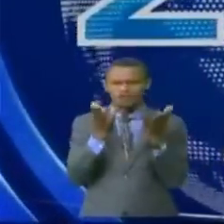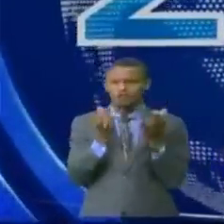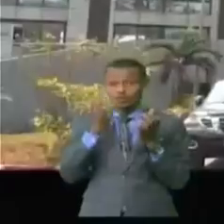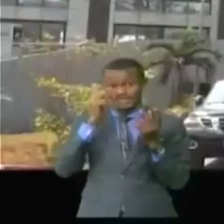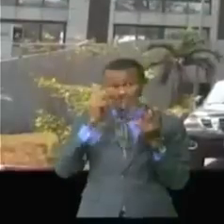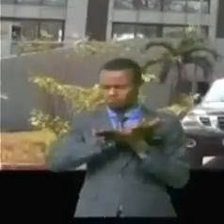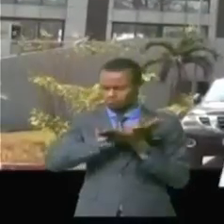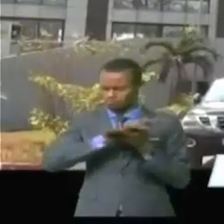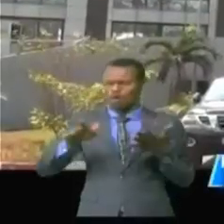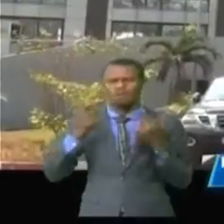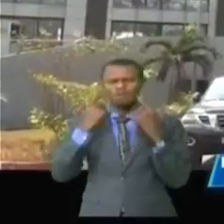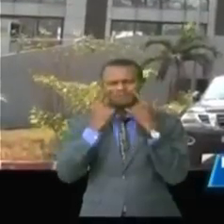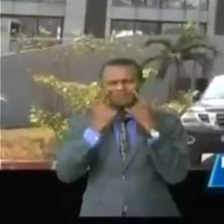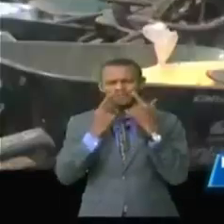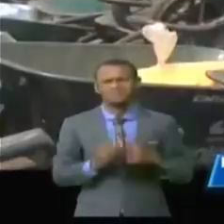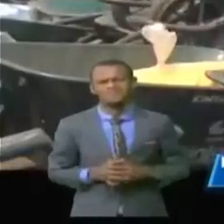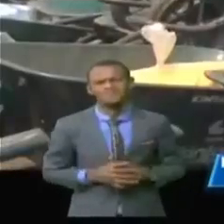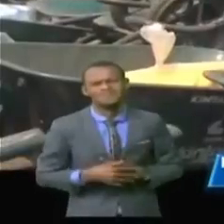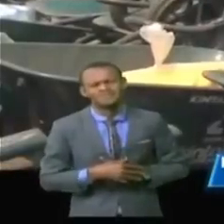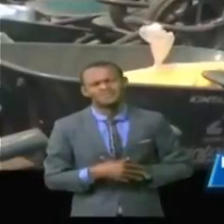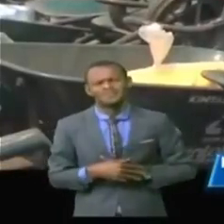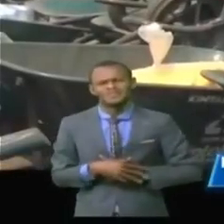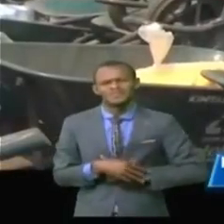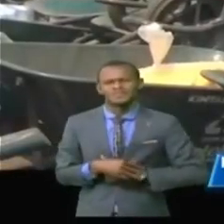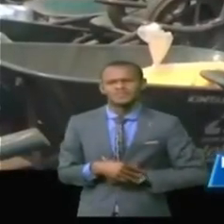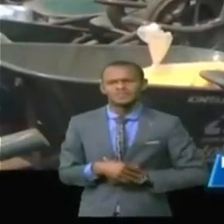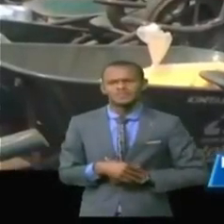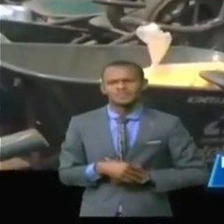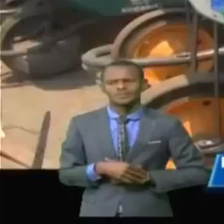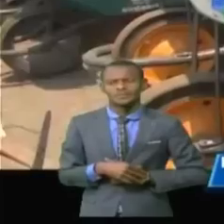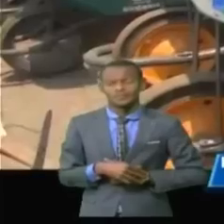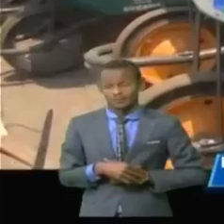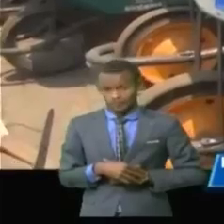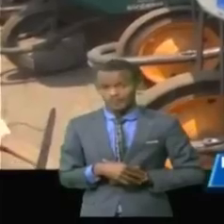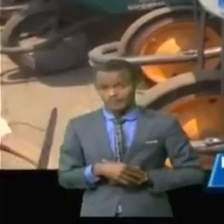Wavingana. L'on se souvient encore du lancement en grande